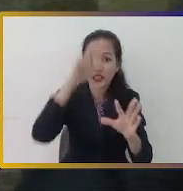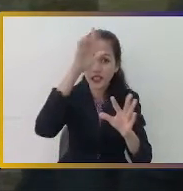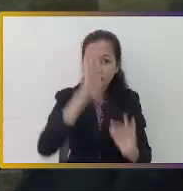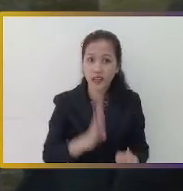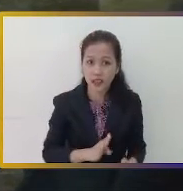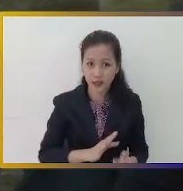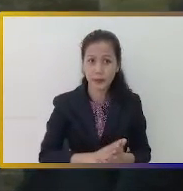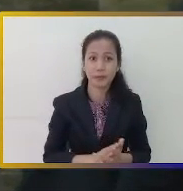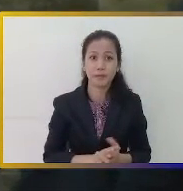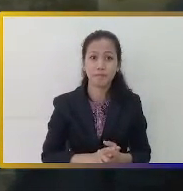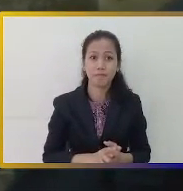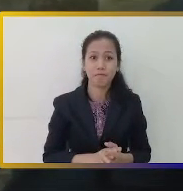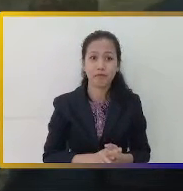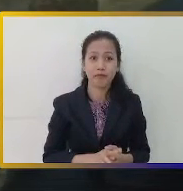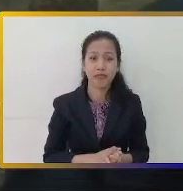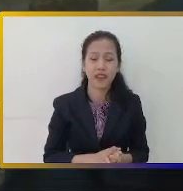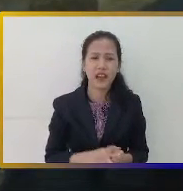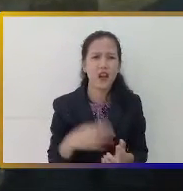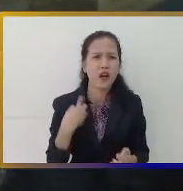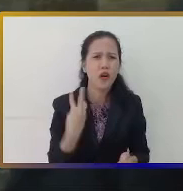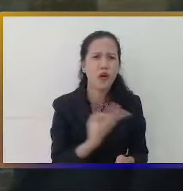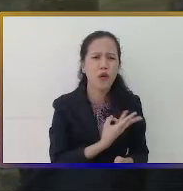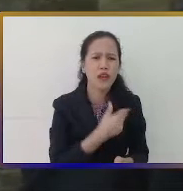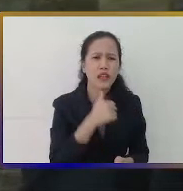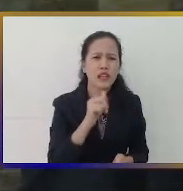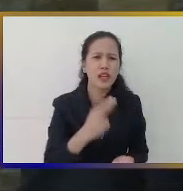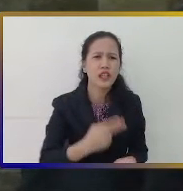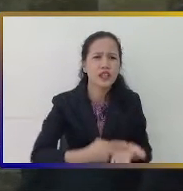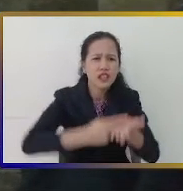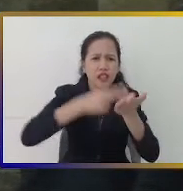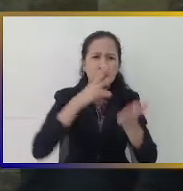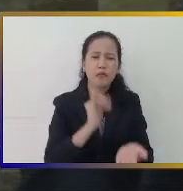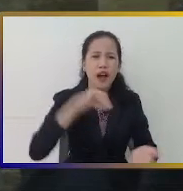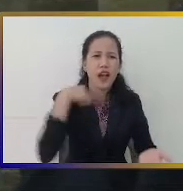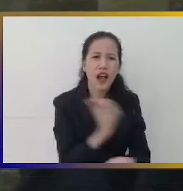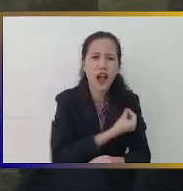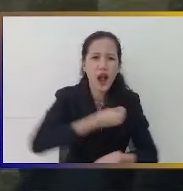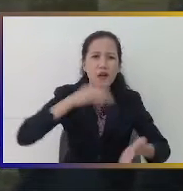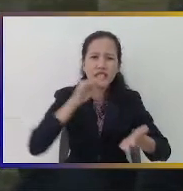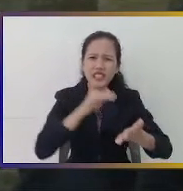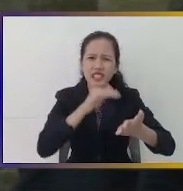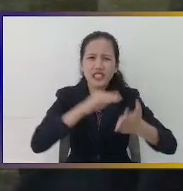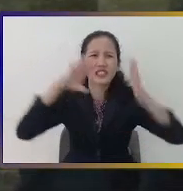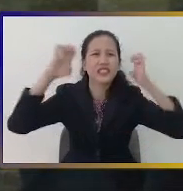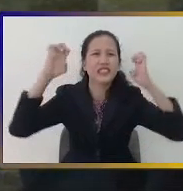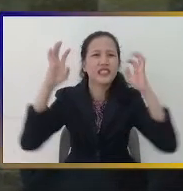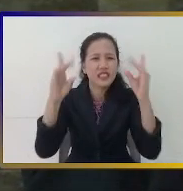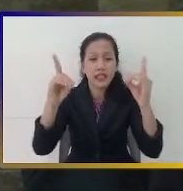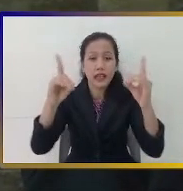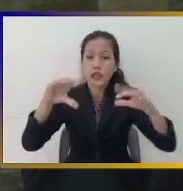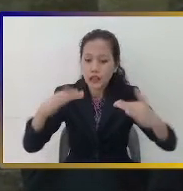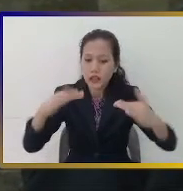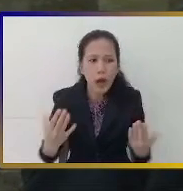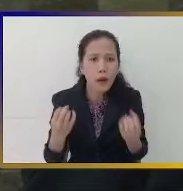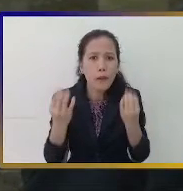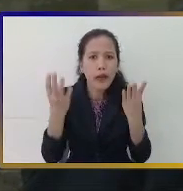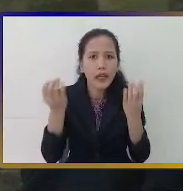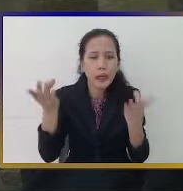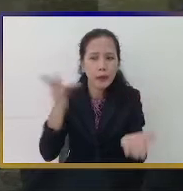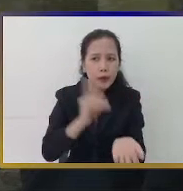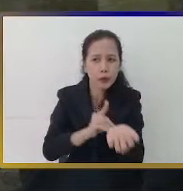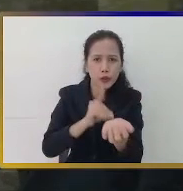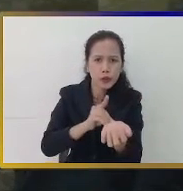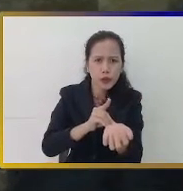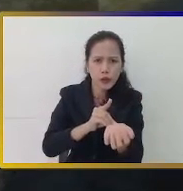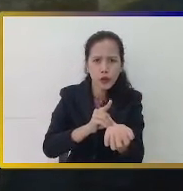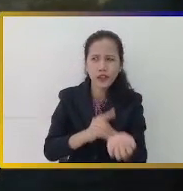Kapatid, hindi tayo matutulungan ng pinag-aralan po natin. Ngayon, kapatid, marami na pong doctors na naglalabasan.